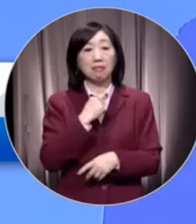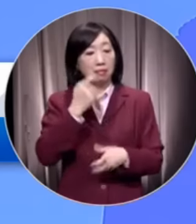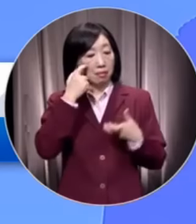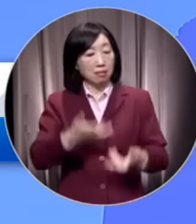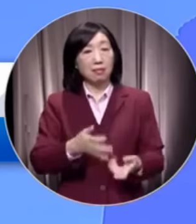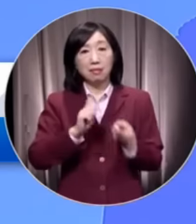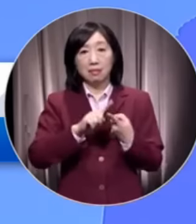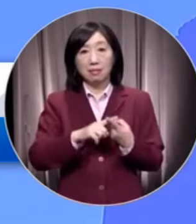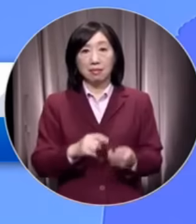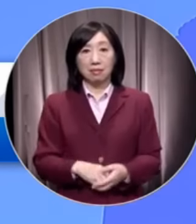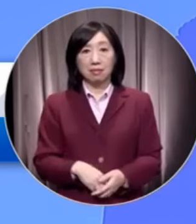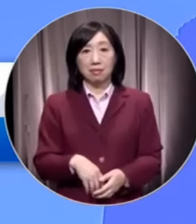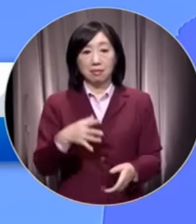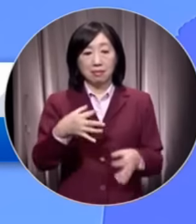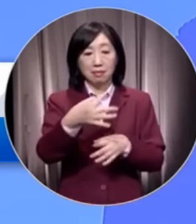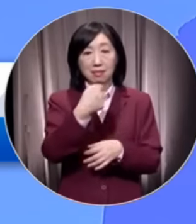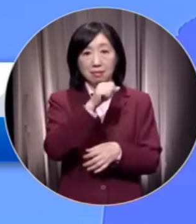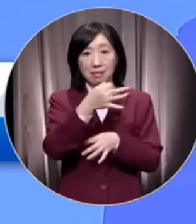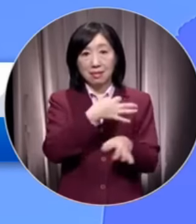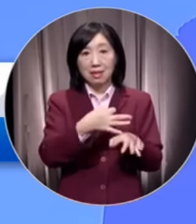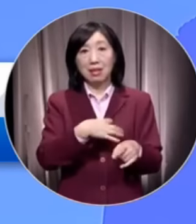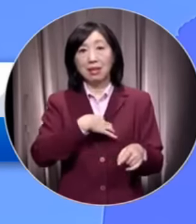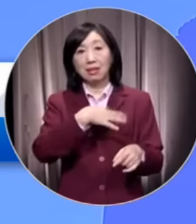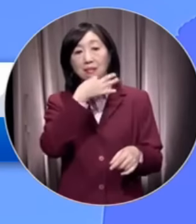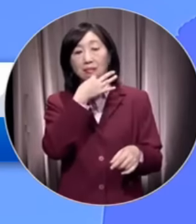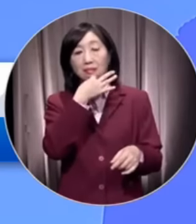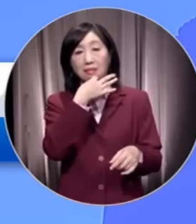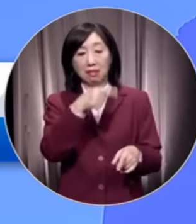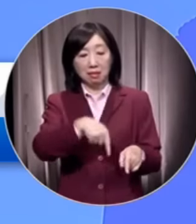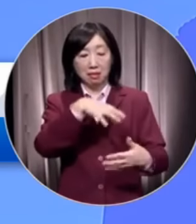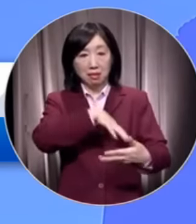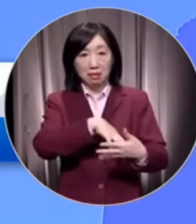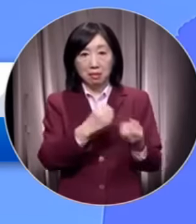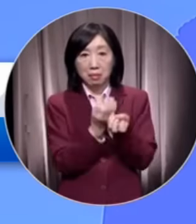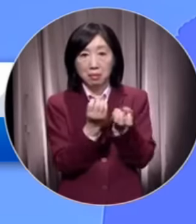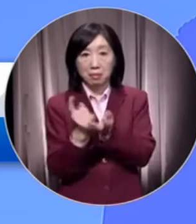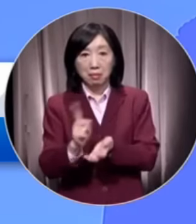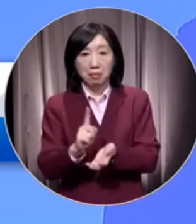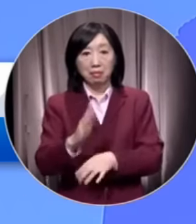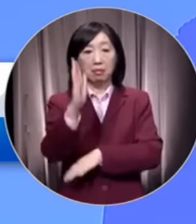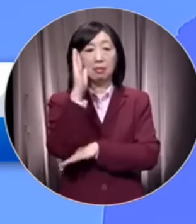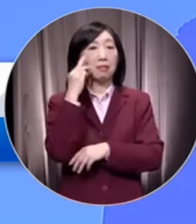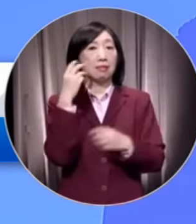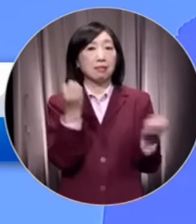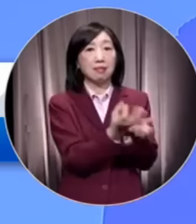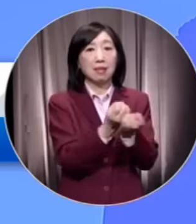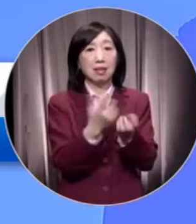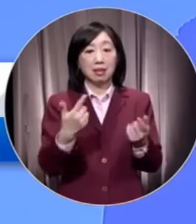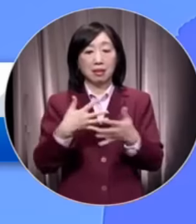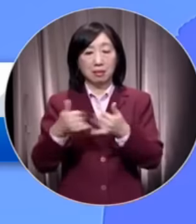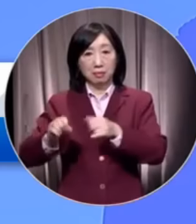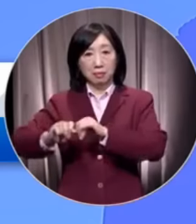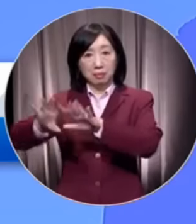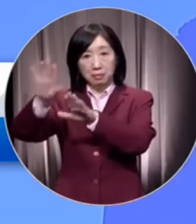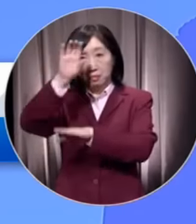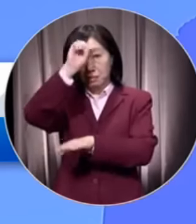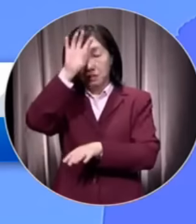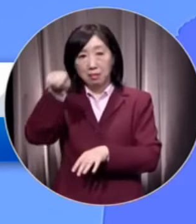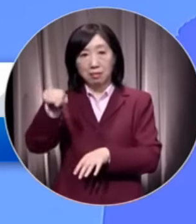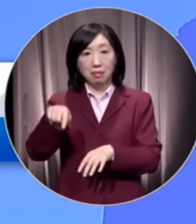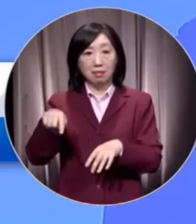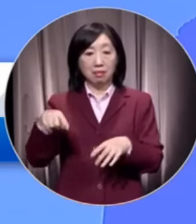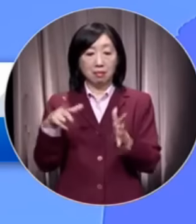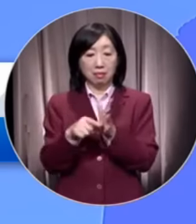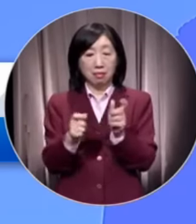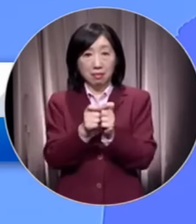视的，台商最怕的是风险，风险当中很大的是一个政治风险，民进党长期以来不确定